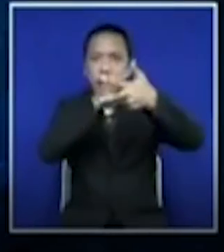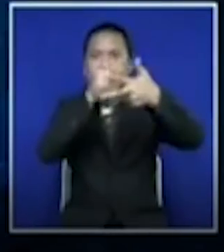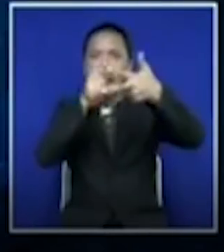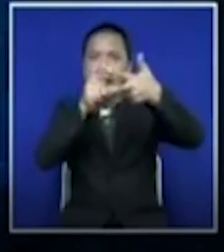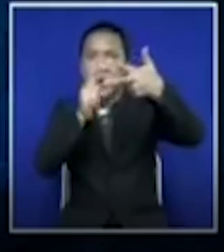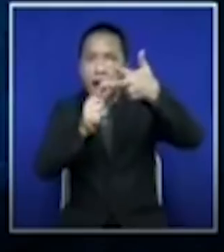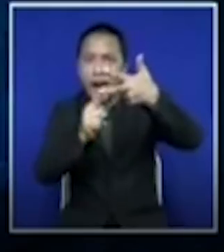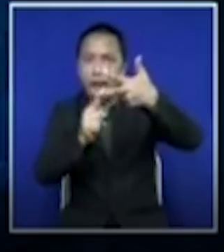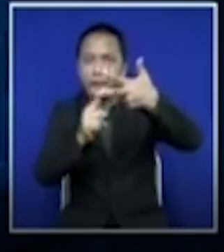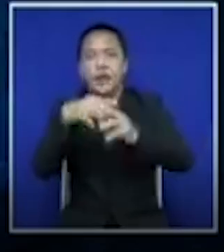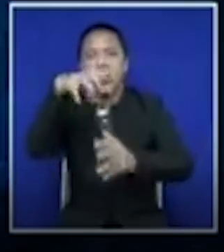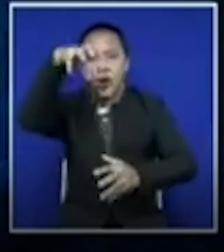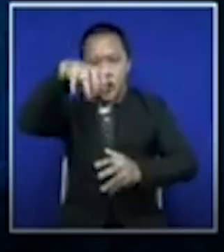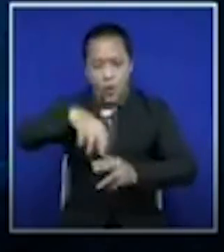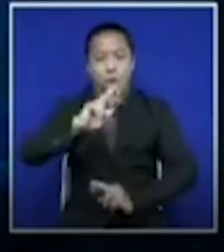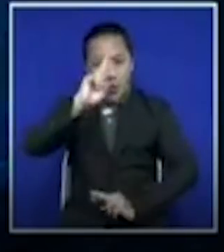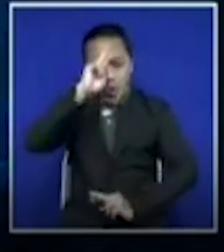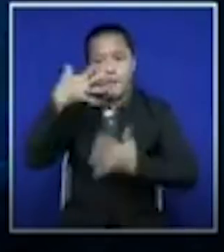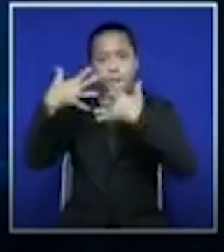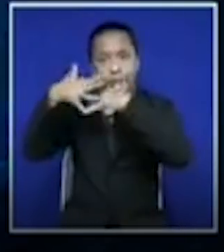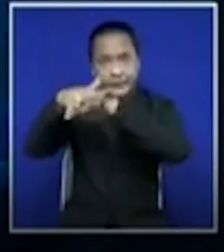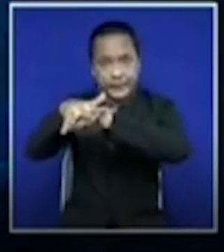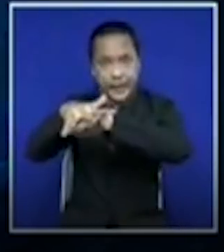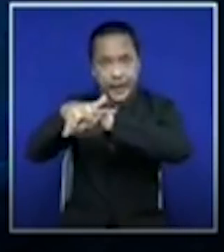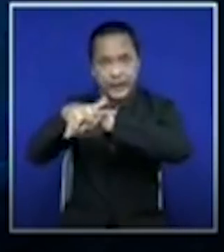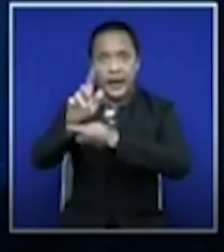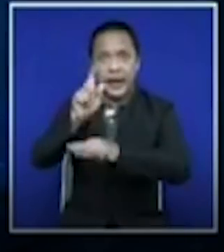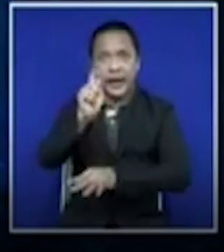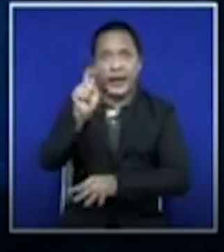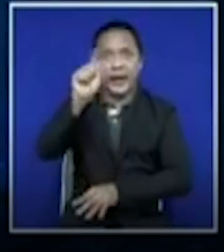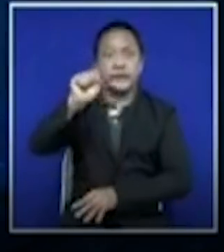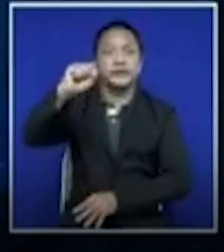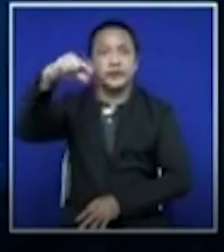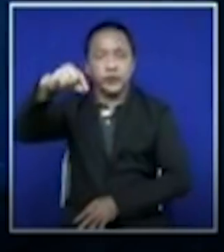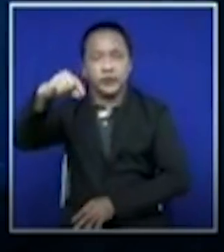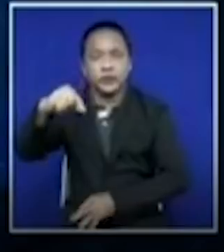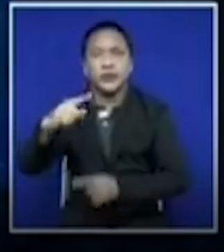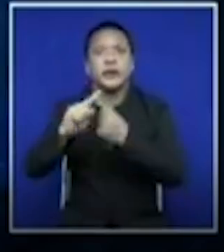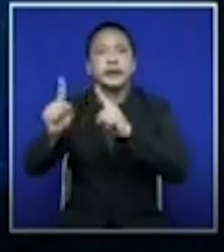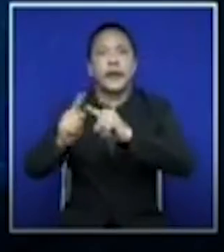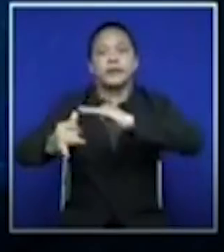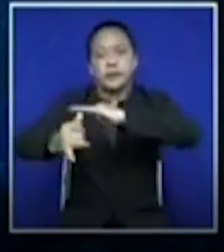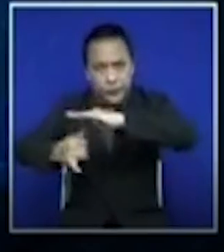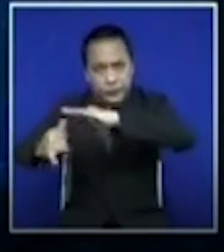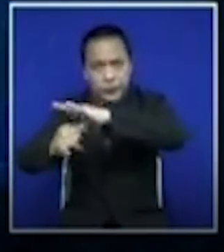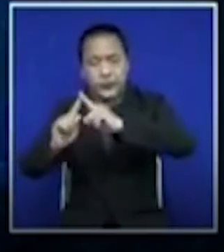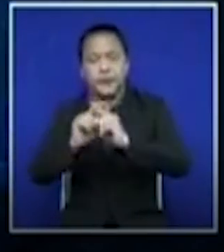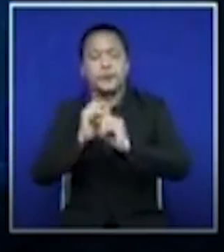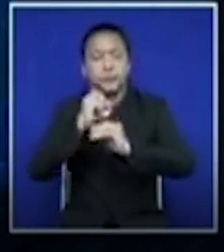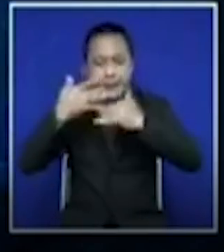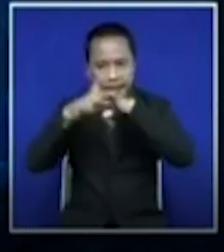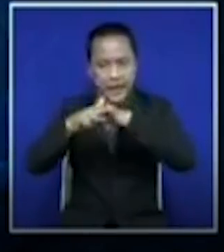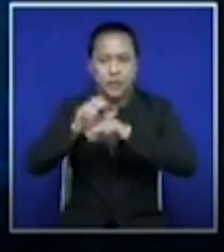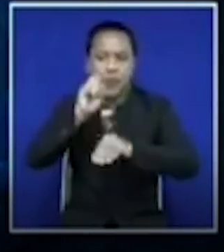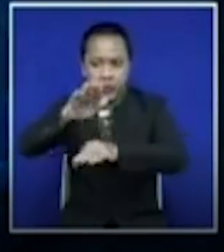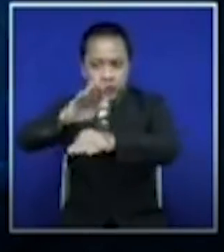จตอนนี้ทางกรมควบคุมโรคประสานไปยัง ASQ และ SQ ทั้งหลายในที่ต่างๆบางแห่งก็สามารถกระ